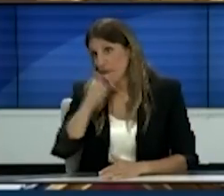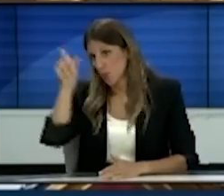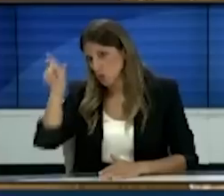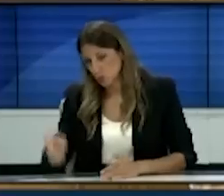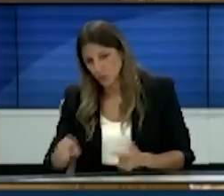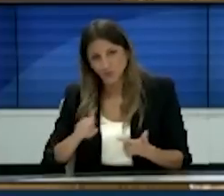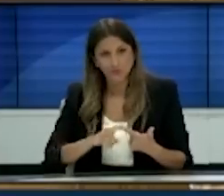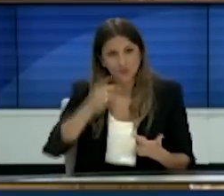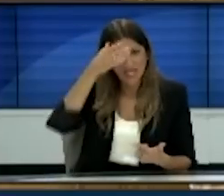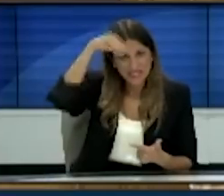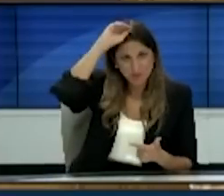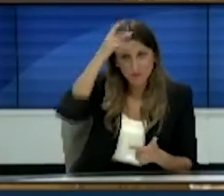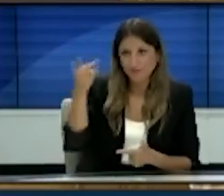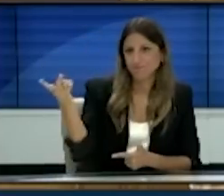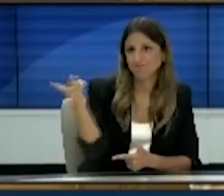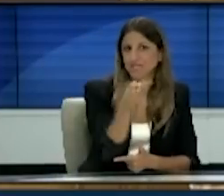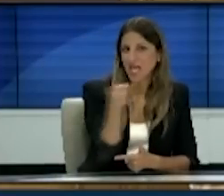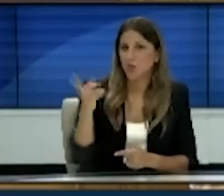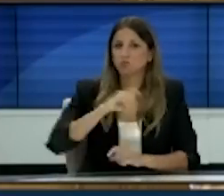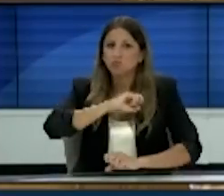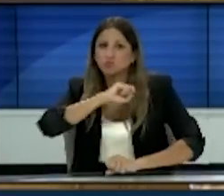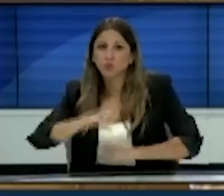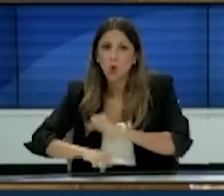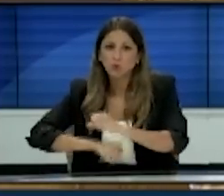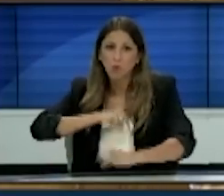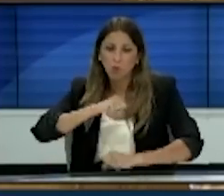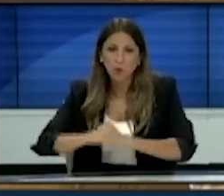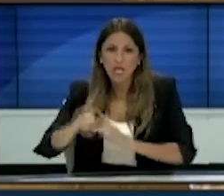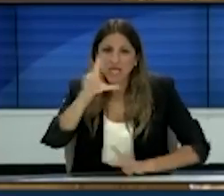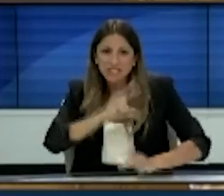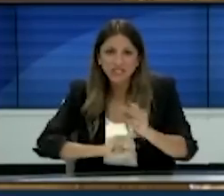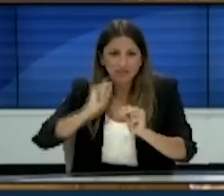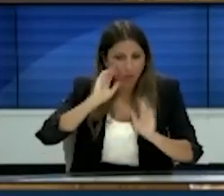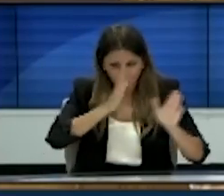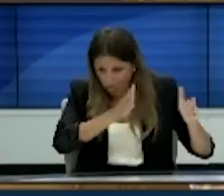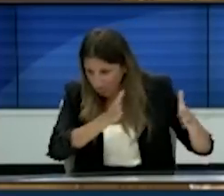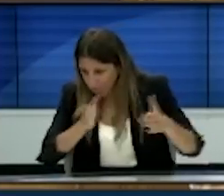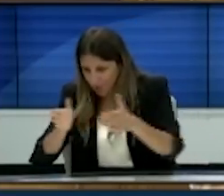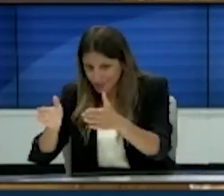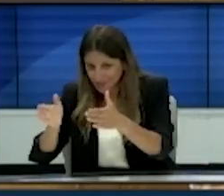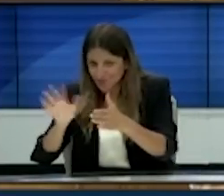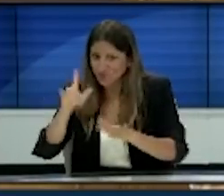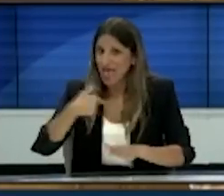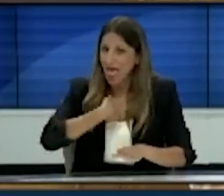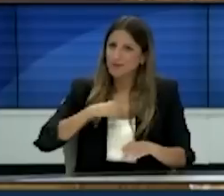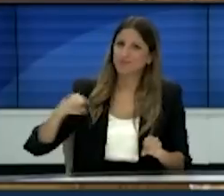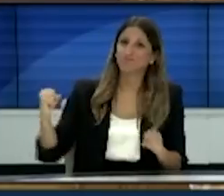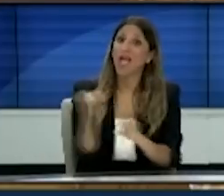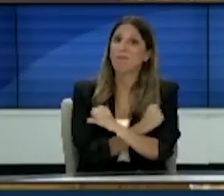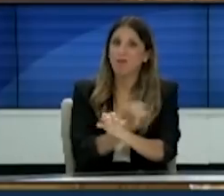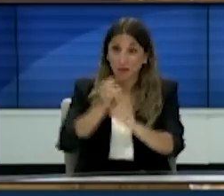αλλού από αυτά που έπρεπε να συζητάμε σήμερα, εμείς θα επιμείνουμε. Να πω μόνο μια